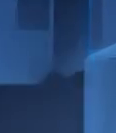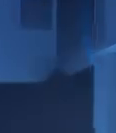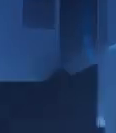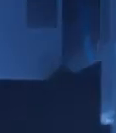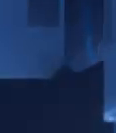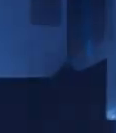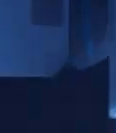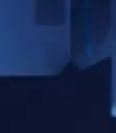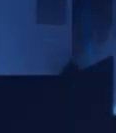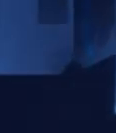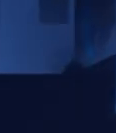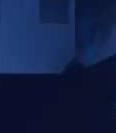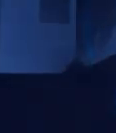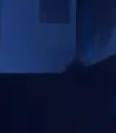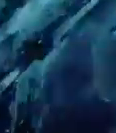Курманбаев, телеканал ЖТСУ.